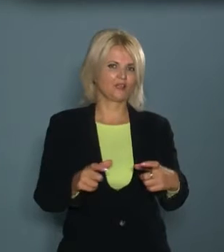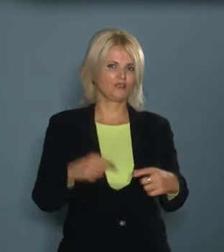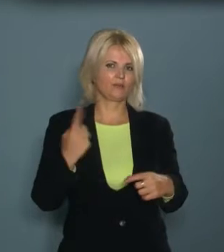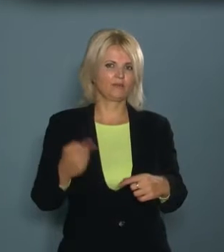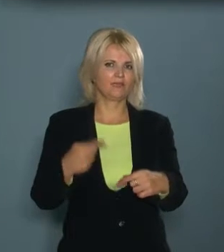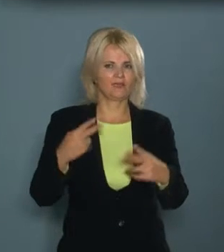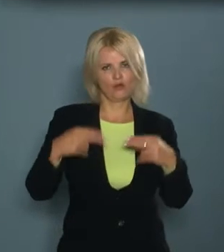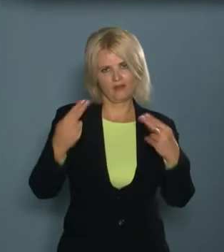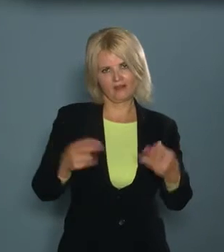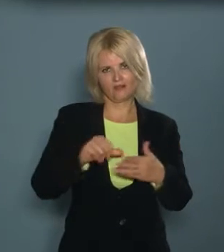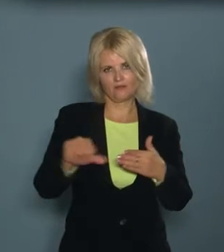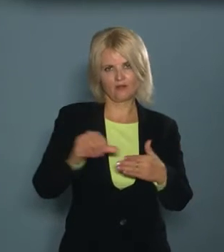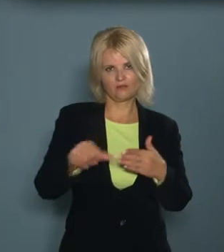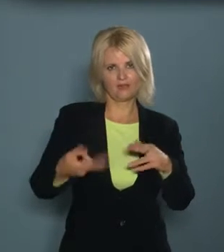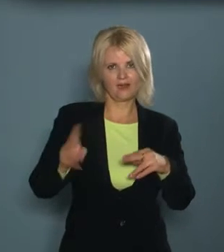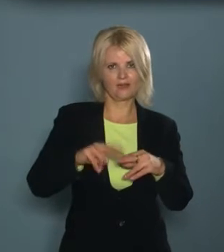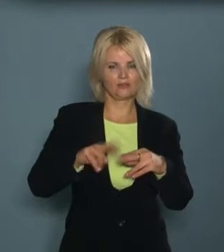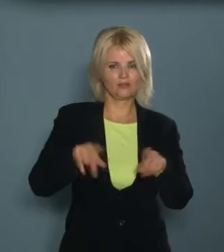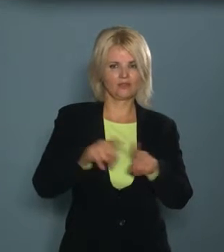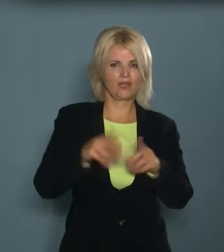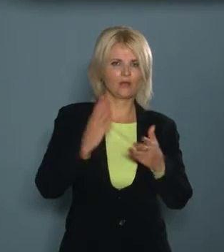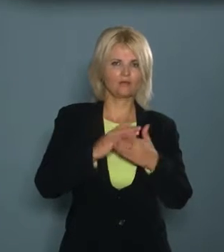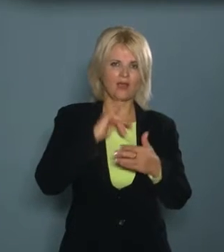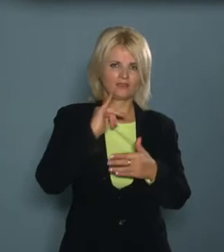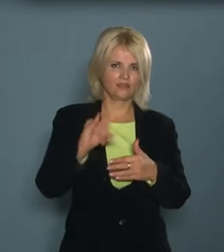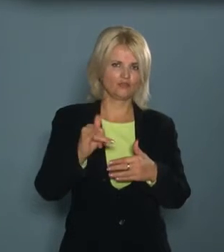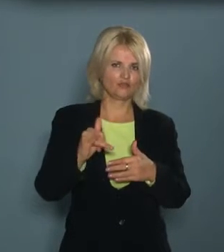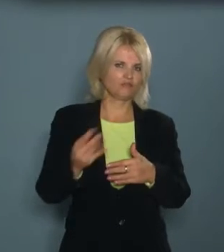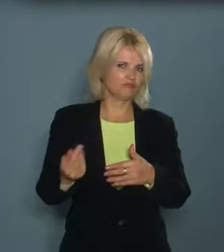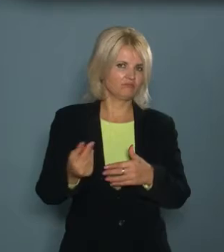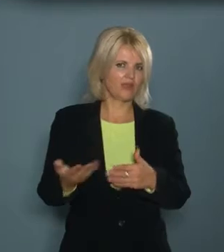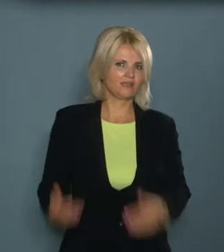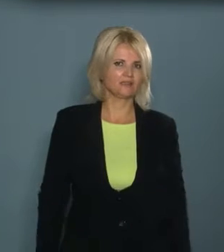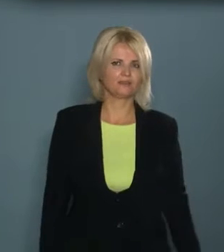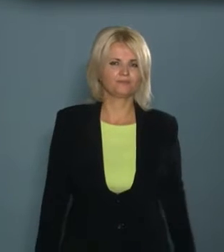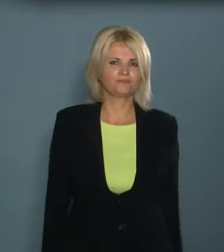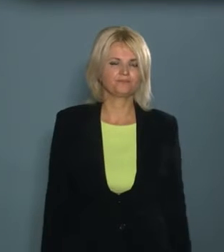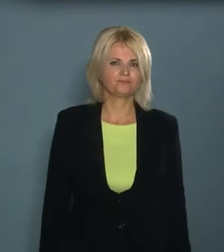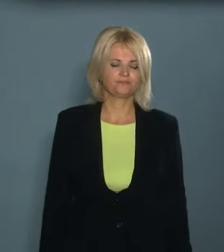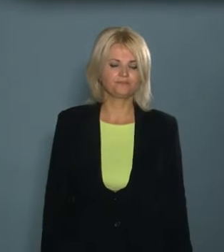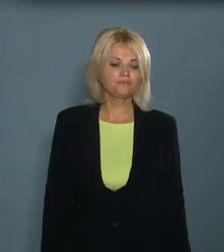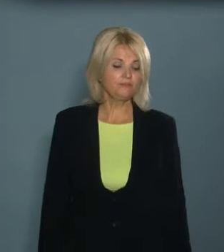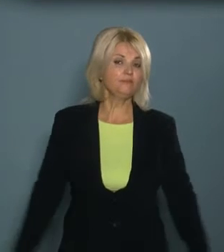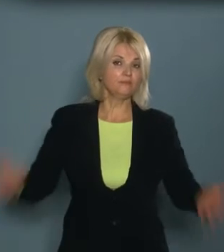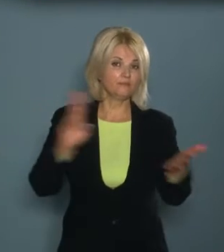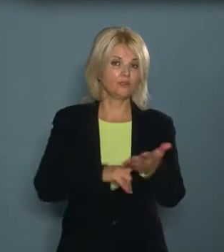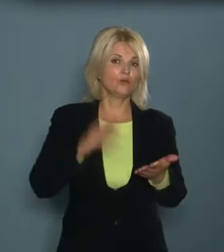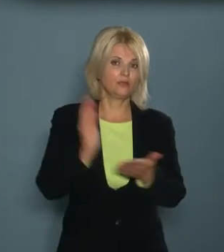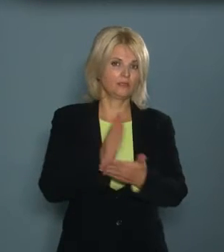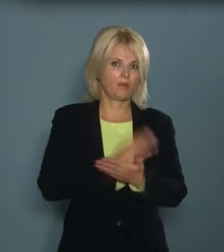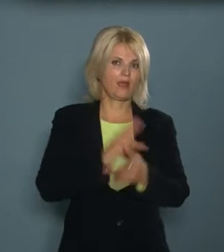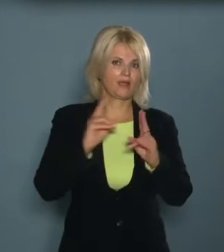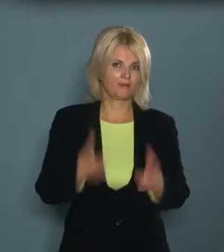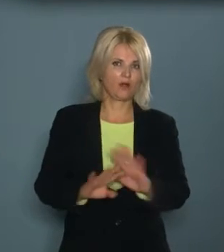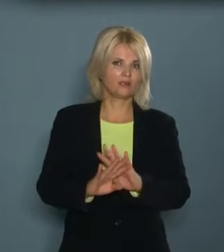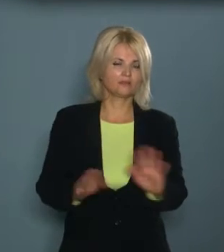mi is sorban állunk. És a legtöbb esetben ilyenkor már nincs lehetőség arra. Tehát megvan a jogszabályi kerete